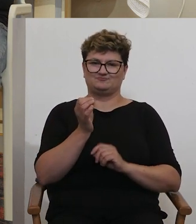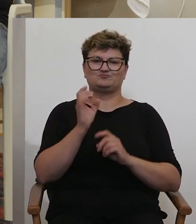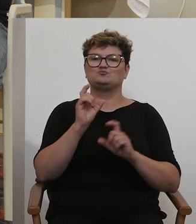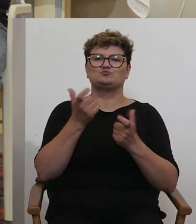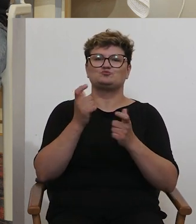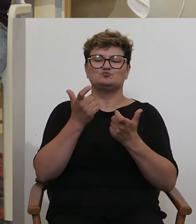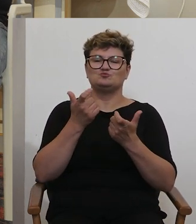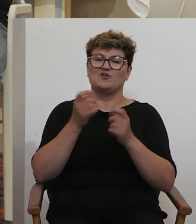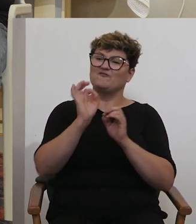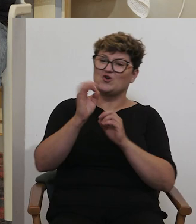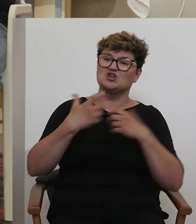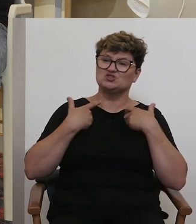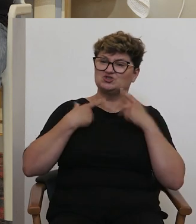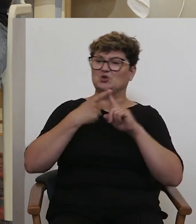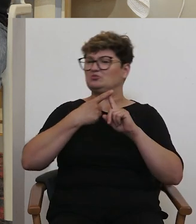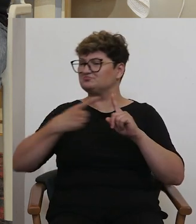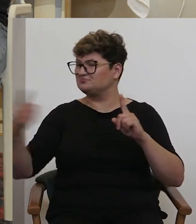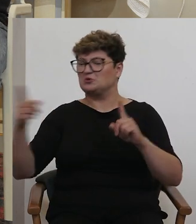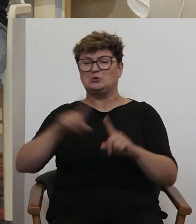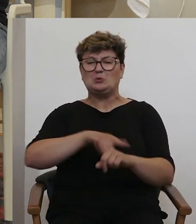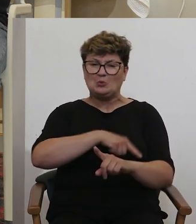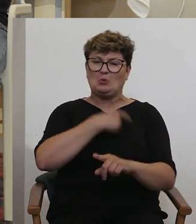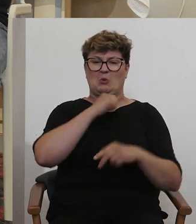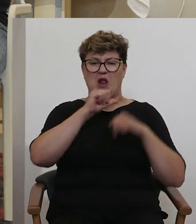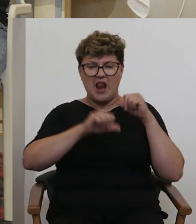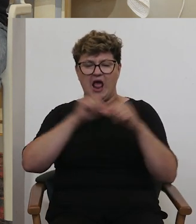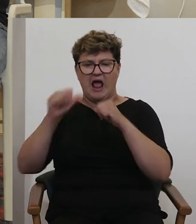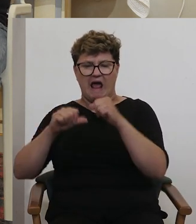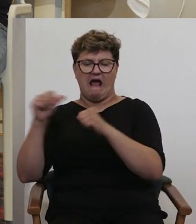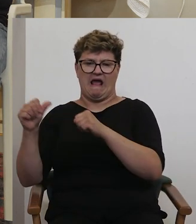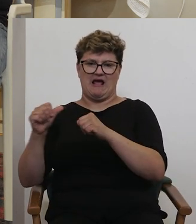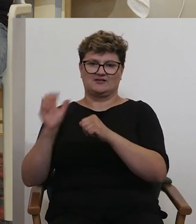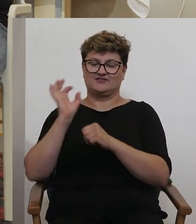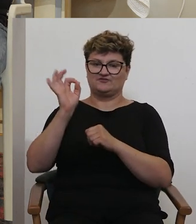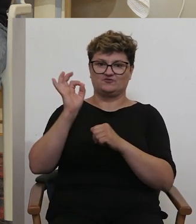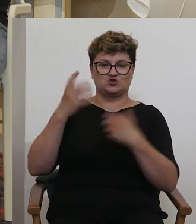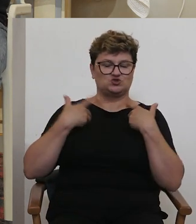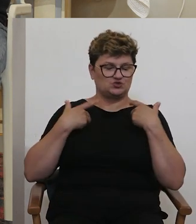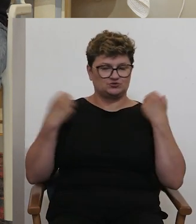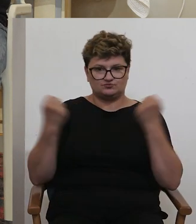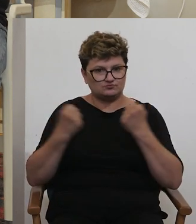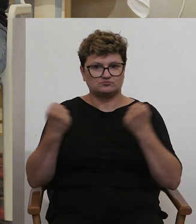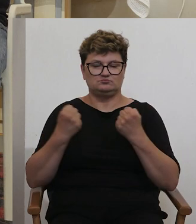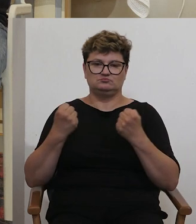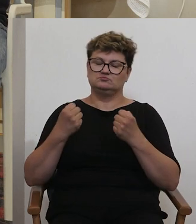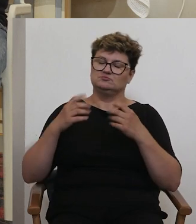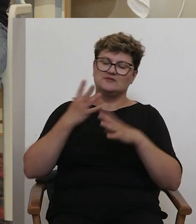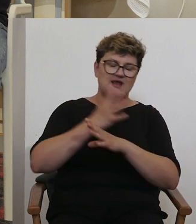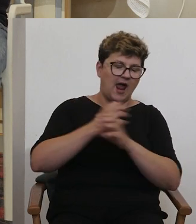ich długim życiu i w tym ich bardzo dramatycznym szlaku